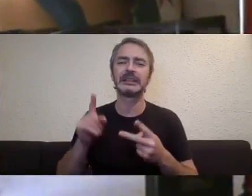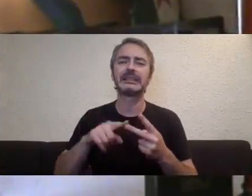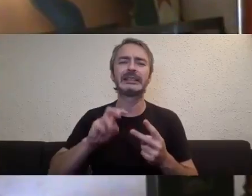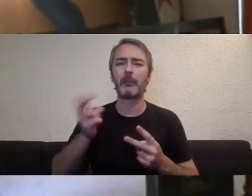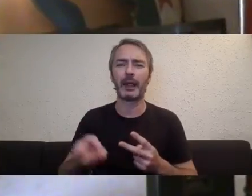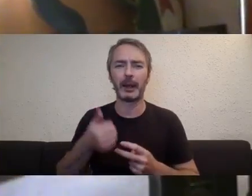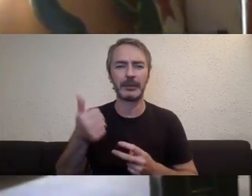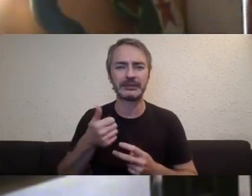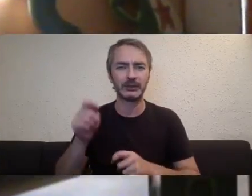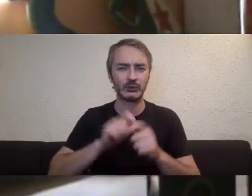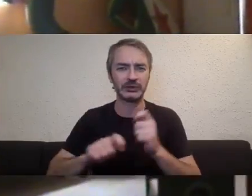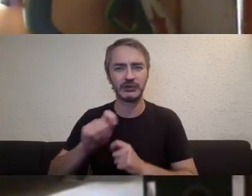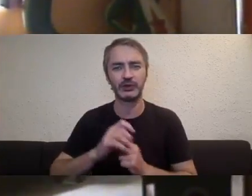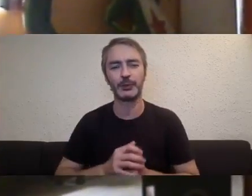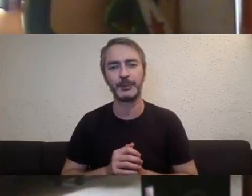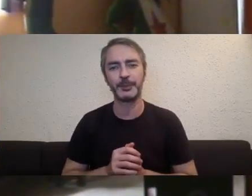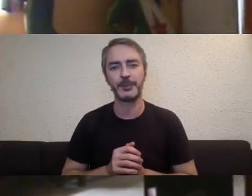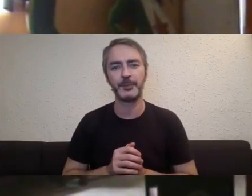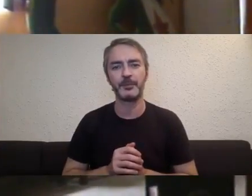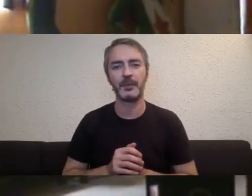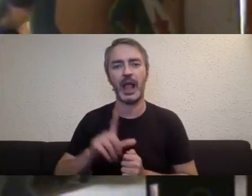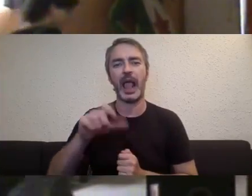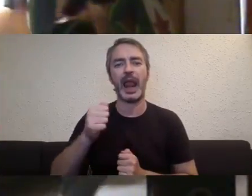baix. Hi ha també